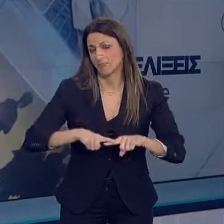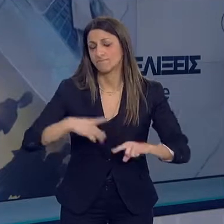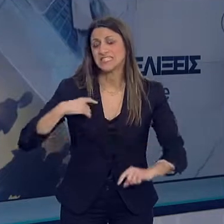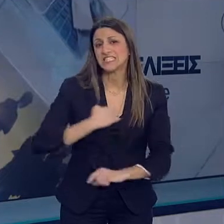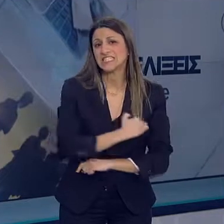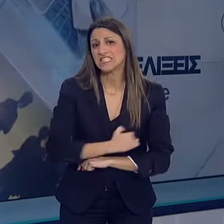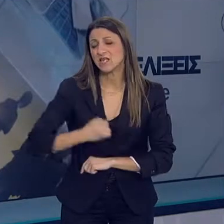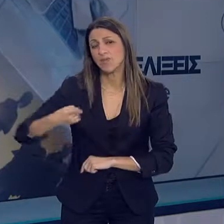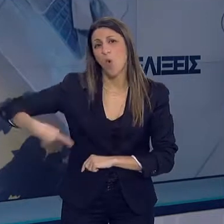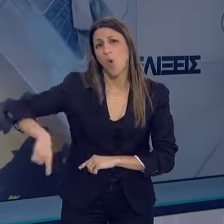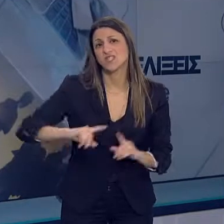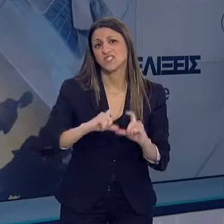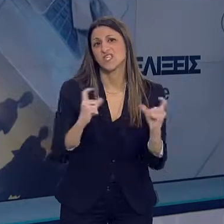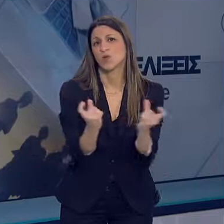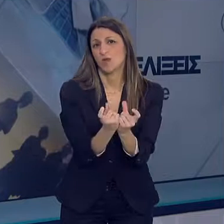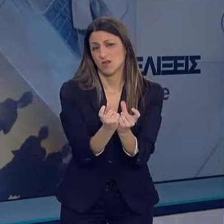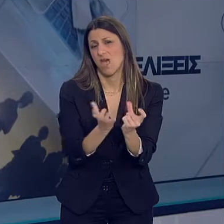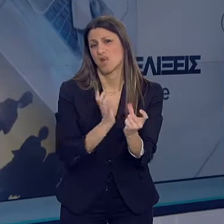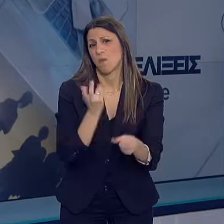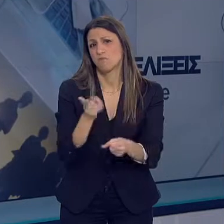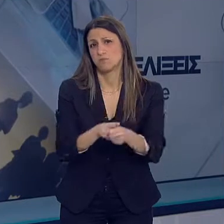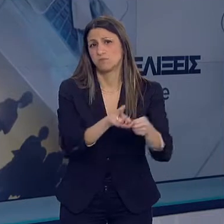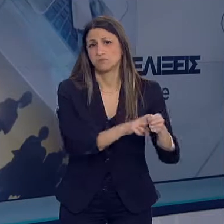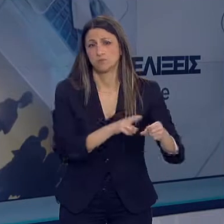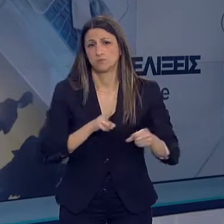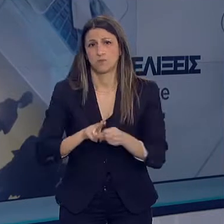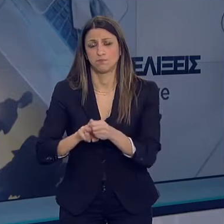συλληπιτήρια στις οικογένειες των ανθρώπων που έφυγαν.